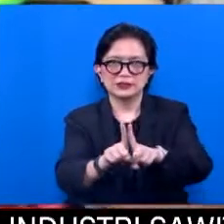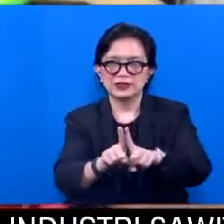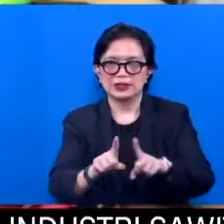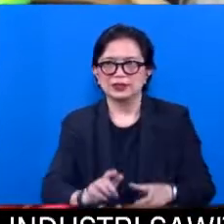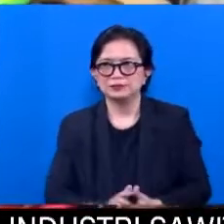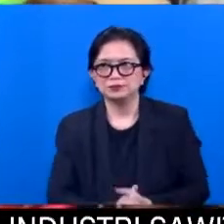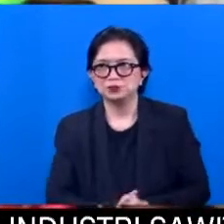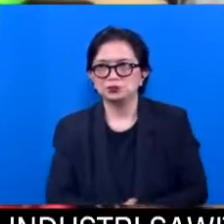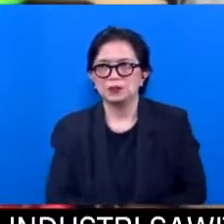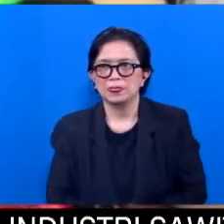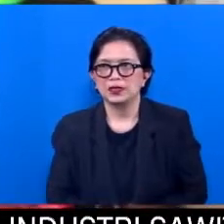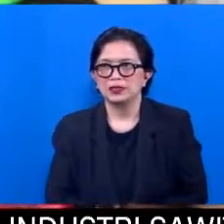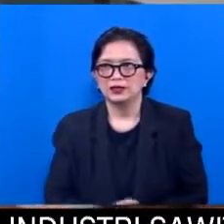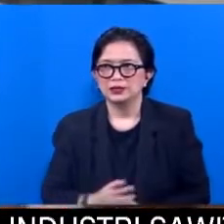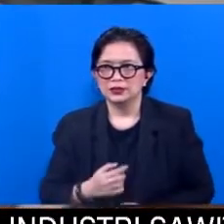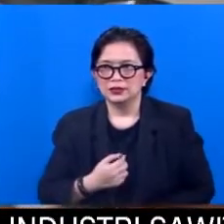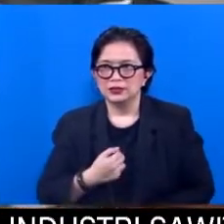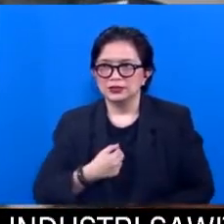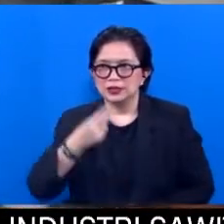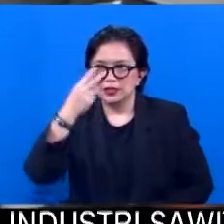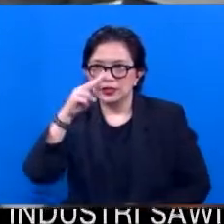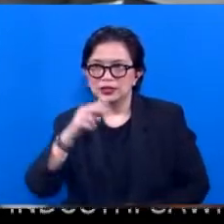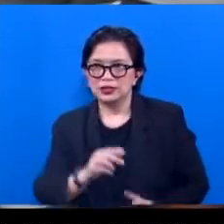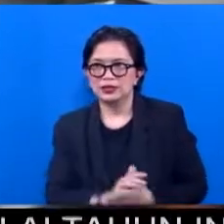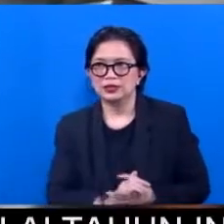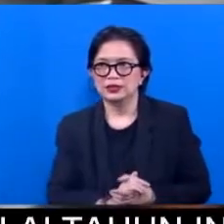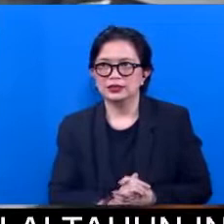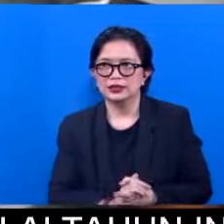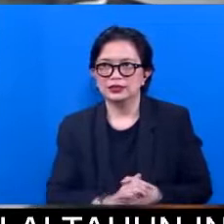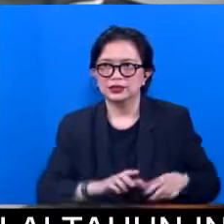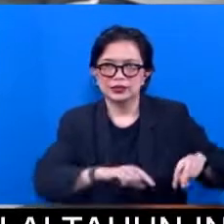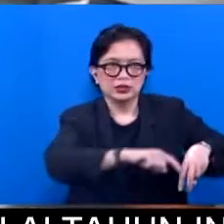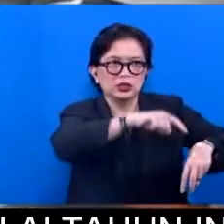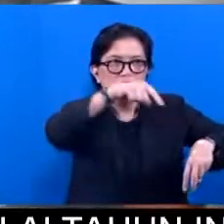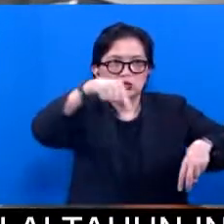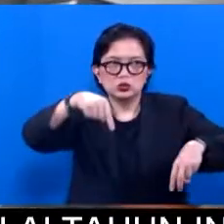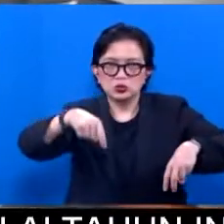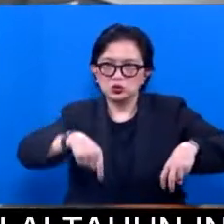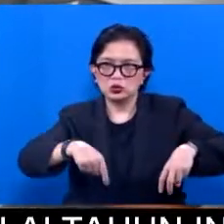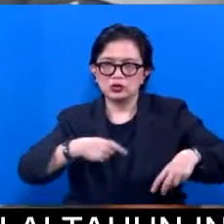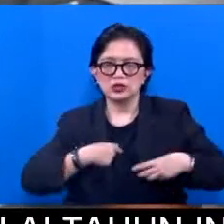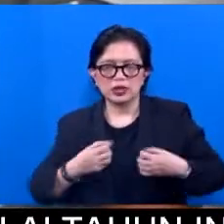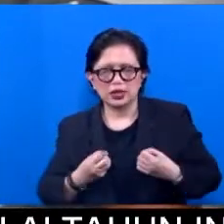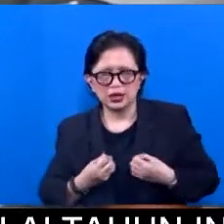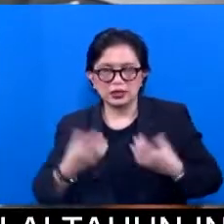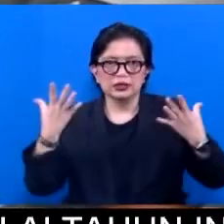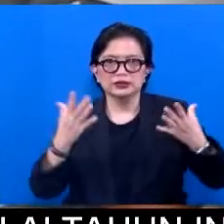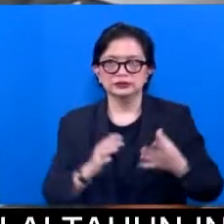Dia turun tuh kaget deh, teratapan. Wong iki kenapa? Wong nongkrong di motor